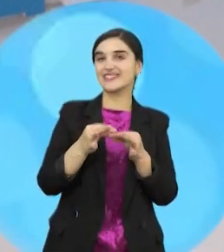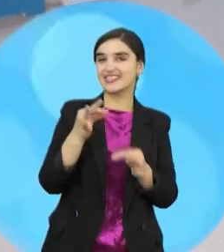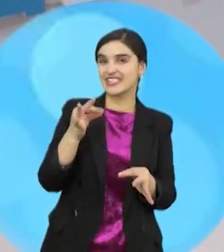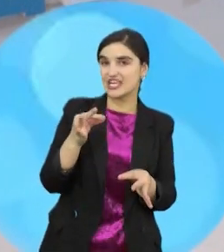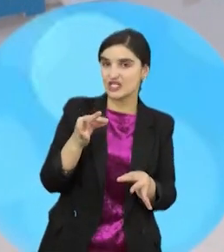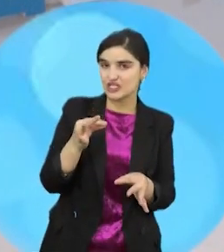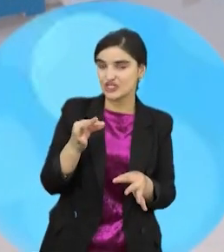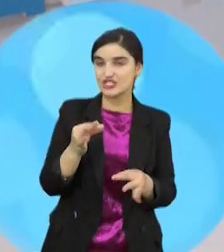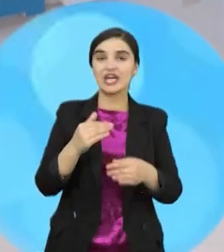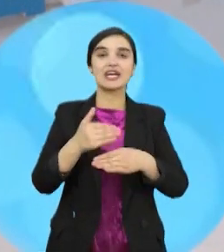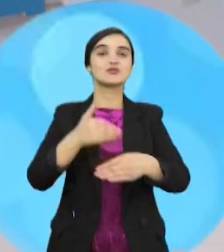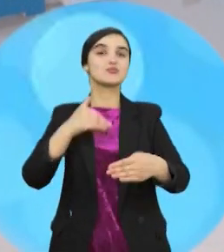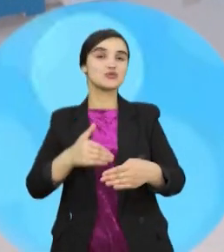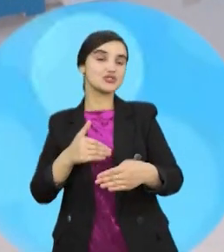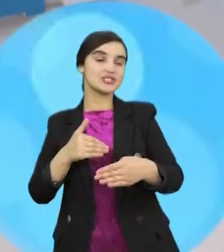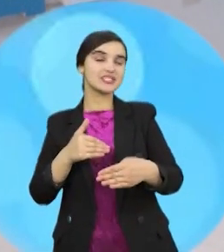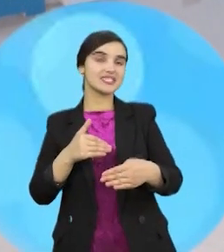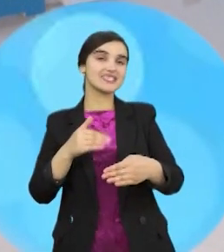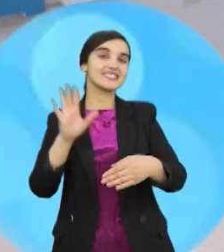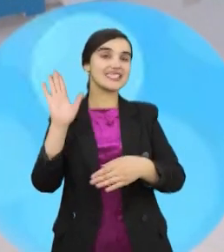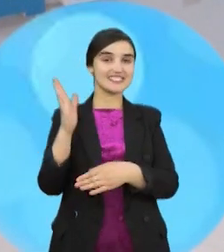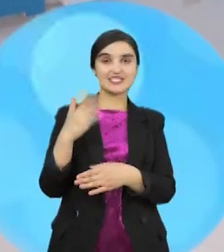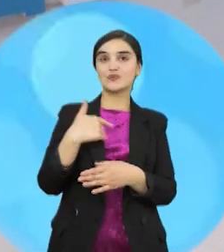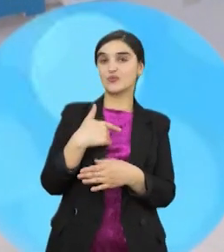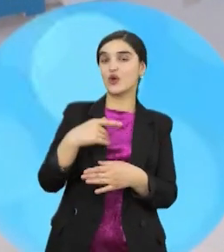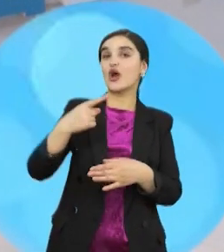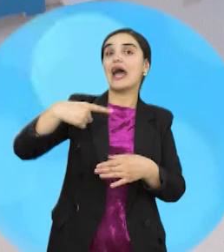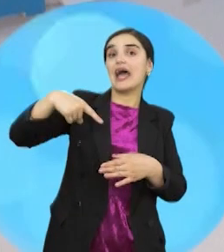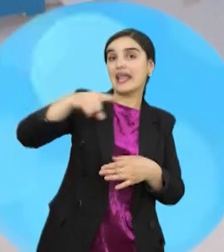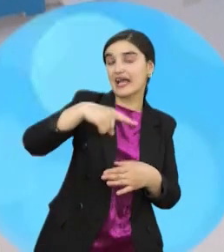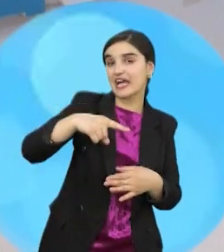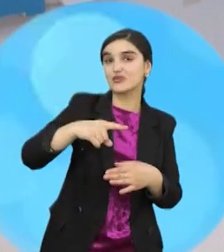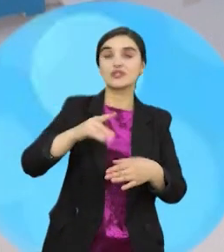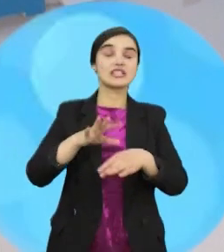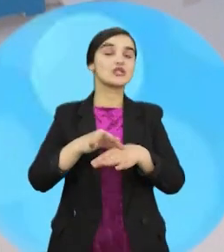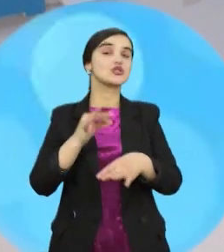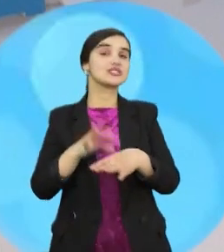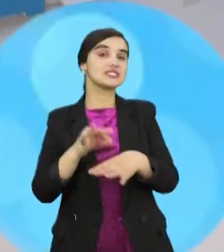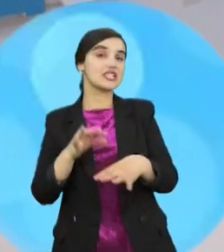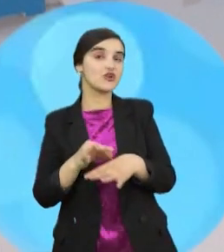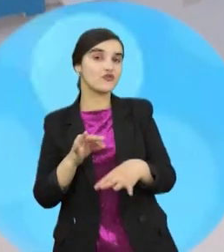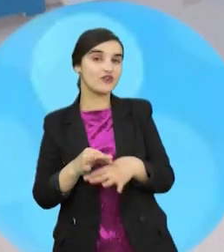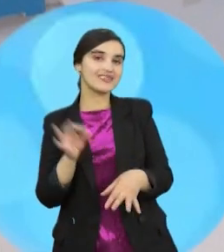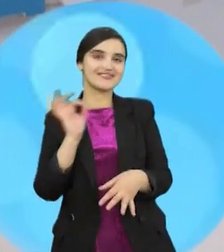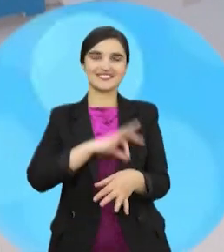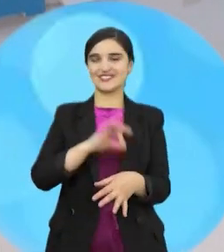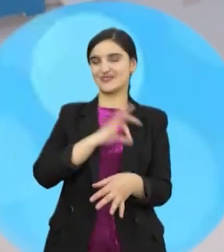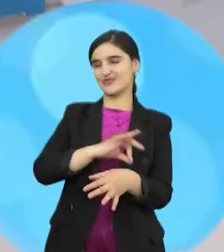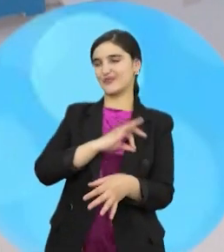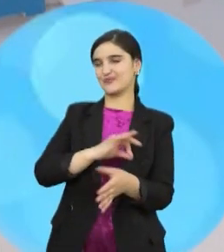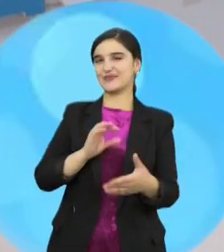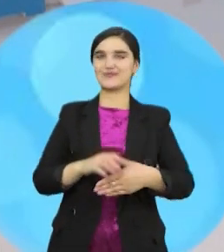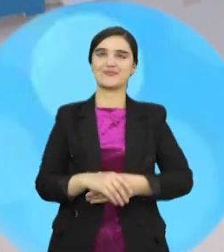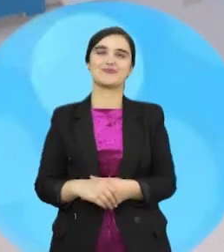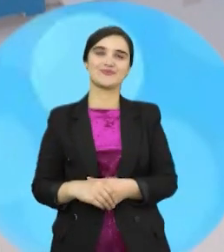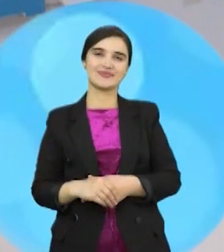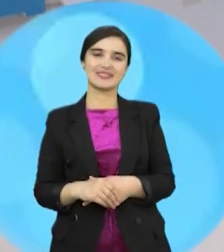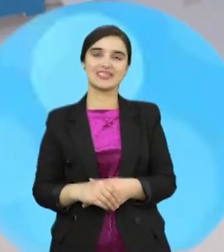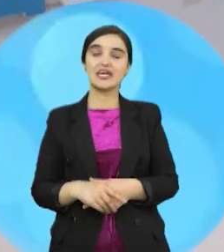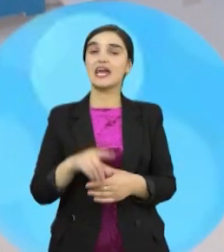که نایچه از پشت دستانی ما حرکت کند، تنها سلوفانی پولیتیلینی رو استفاده